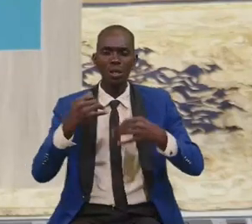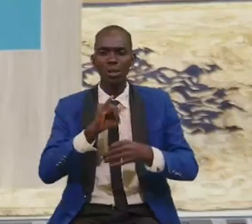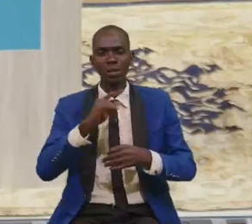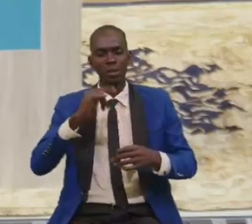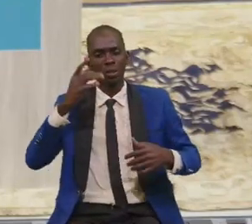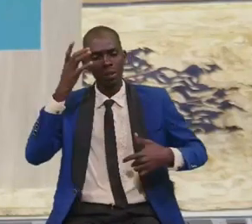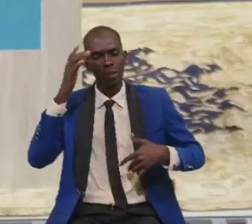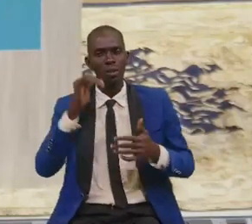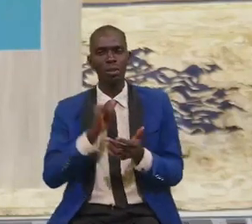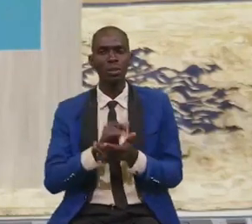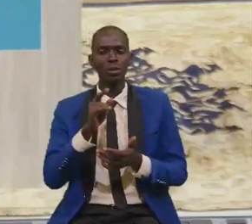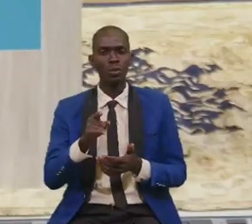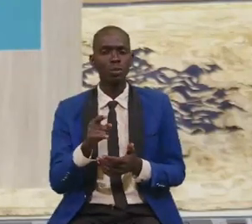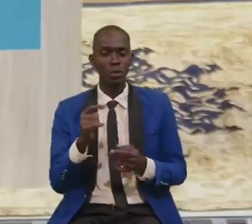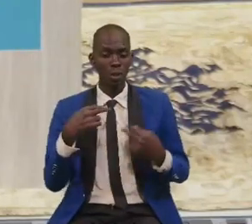pour que